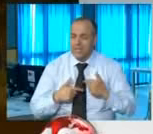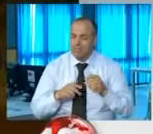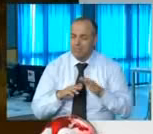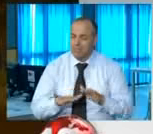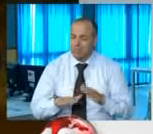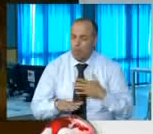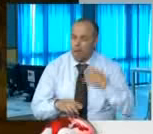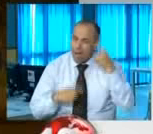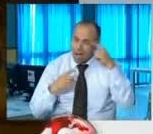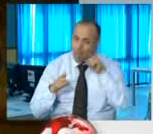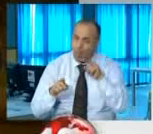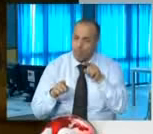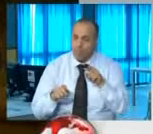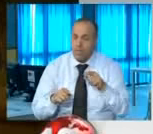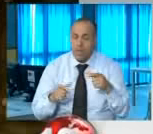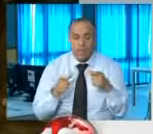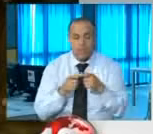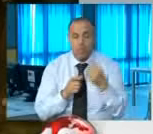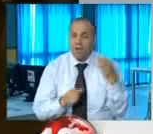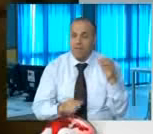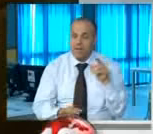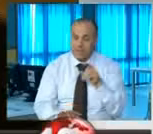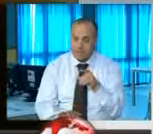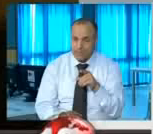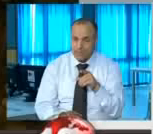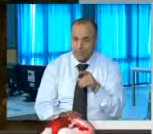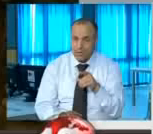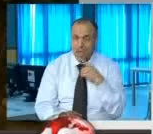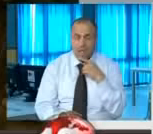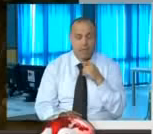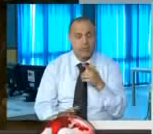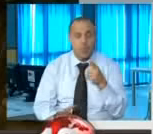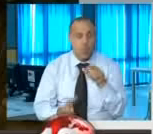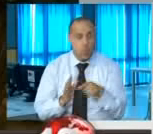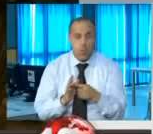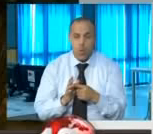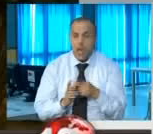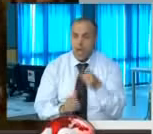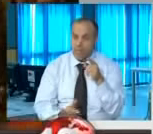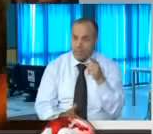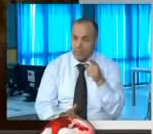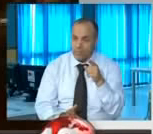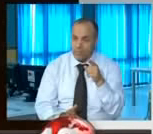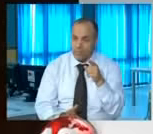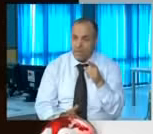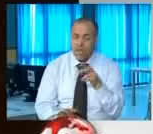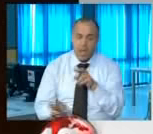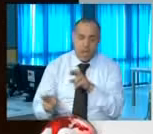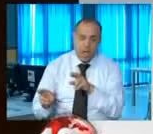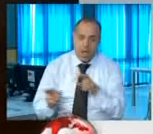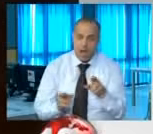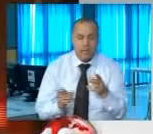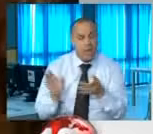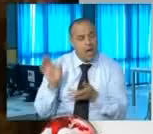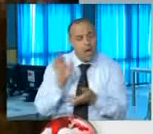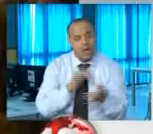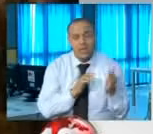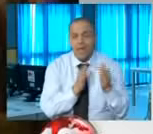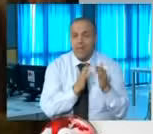واستقرار. وتخطط الحكومة الفرنسية من خلال هذه العملية الأولى من نوعها إلى إعادة توطين هؤلاء